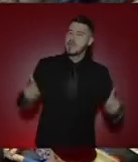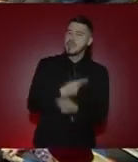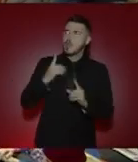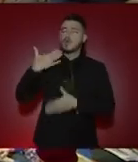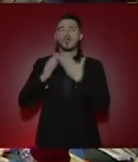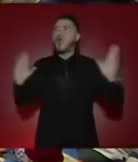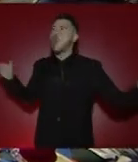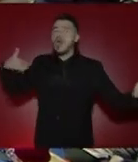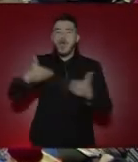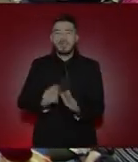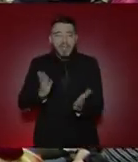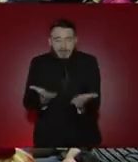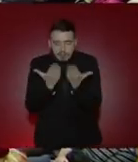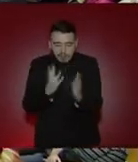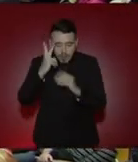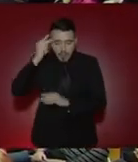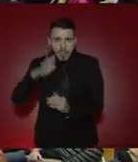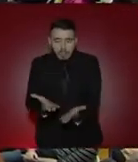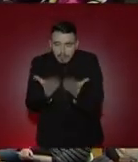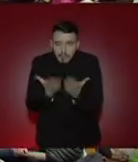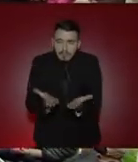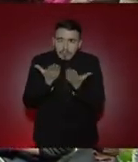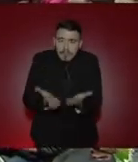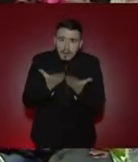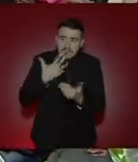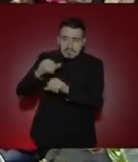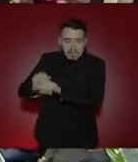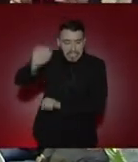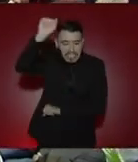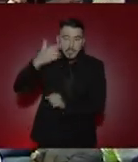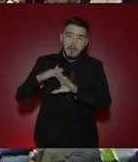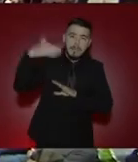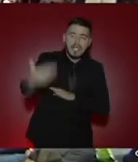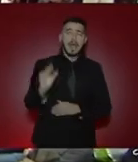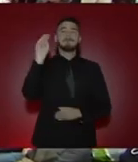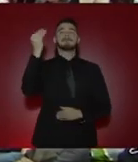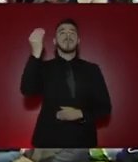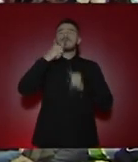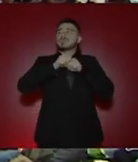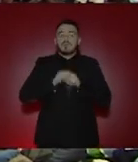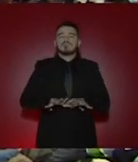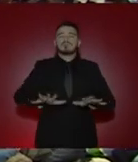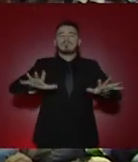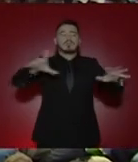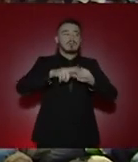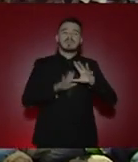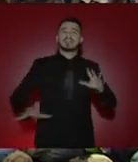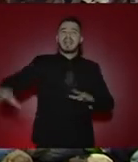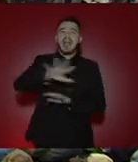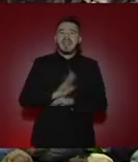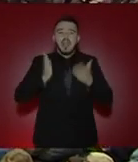χρόνια σπουδών, ξόδεψαν χρόνια για να μπορέσουν να μοιράσουν τον πολιτισμό στη χώρα μας και έξω από τα σύνορά της και πια